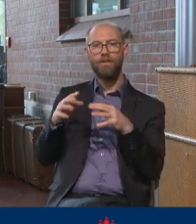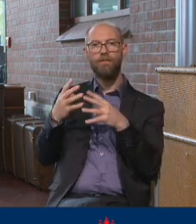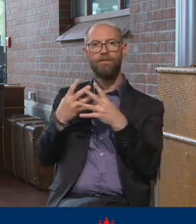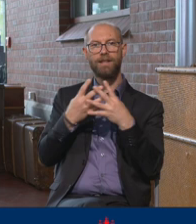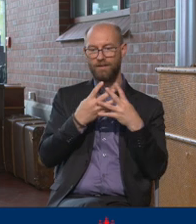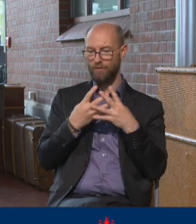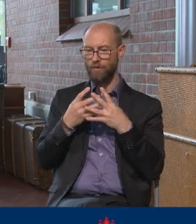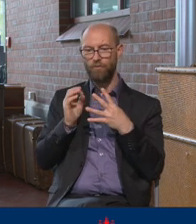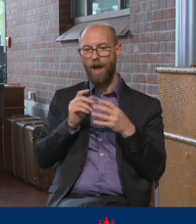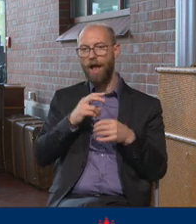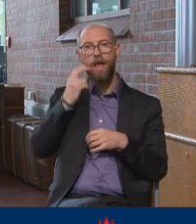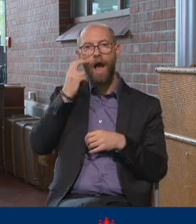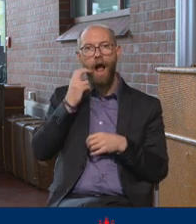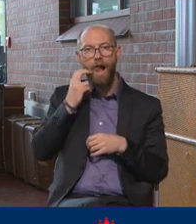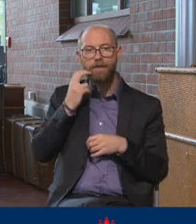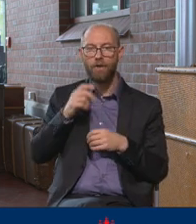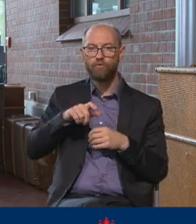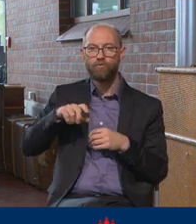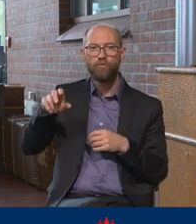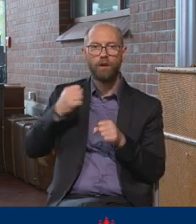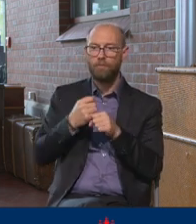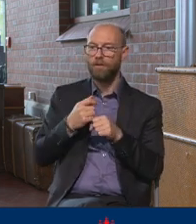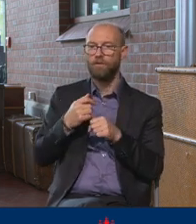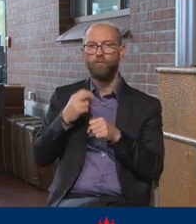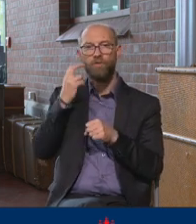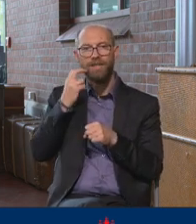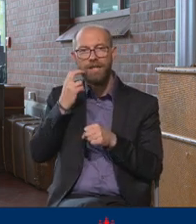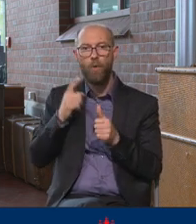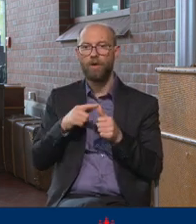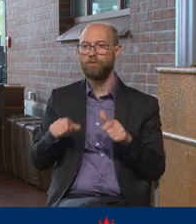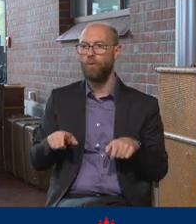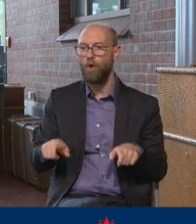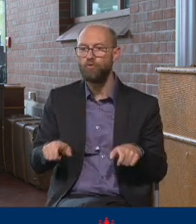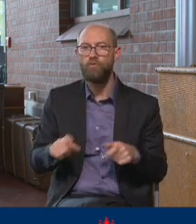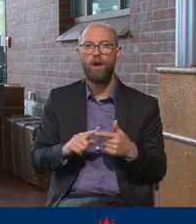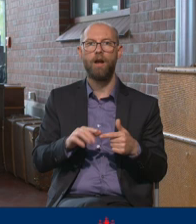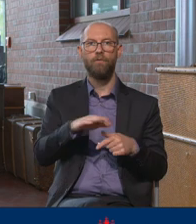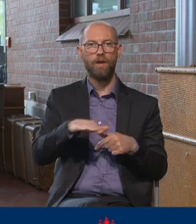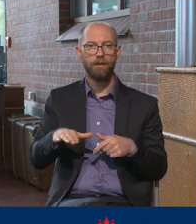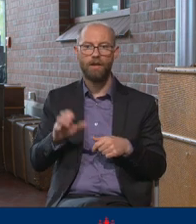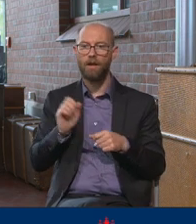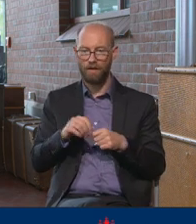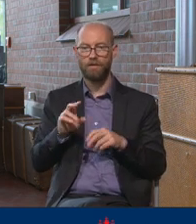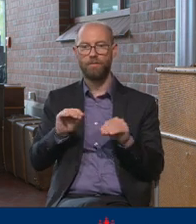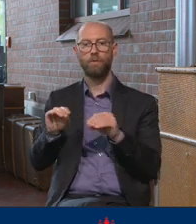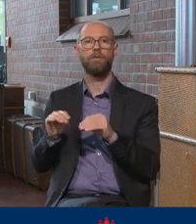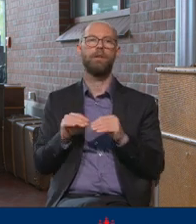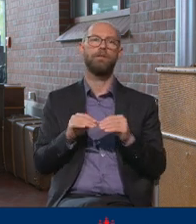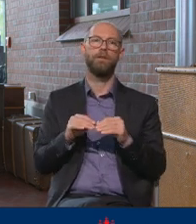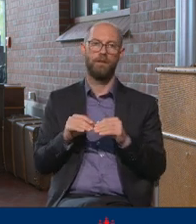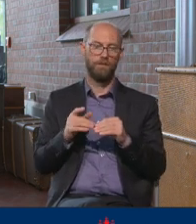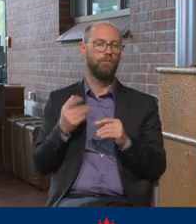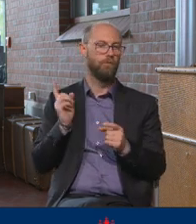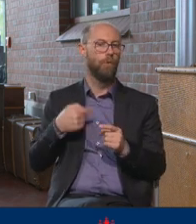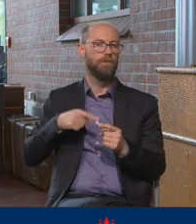für alle altersstufen für senioren für rollstuhlfahrer für kinder möglich zu machen das heißt wir sind angestrebt ein